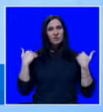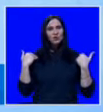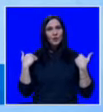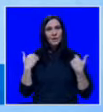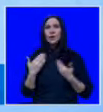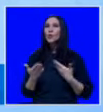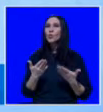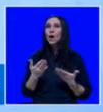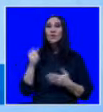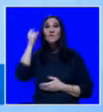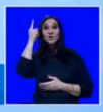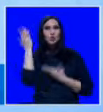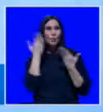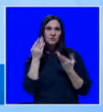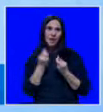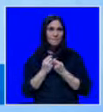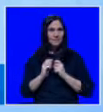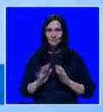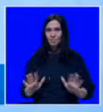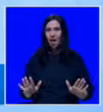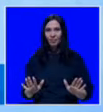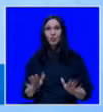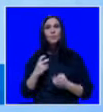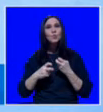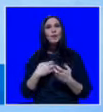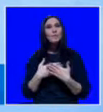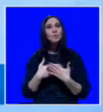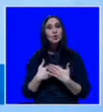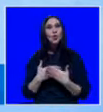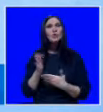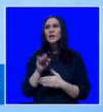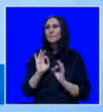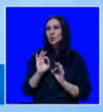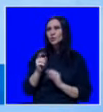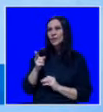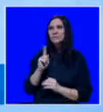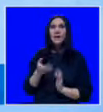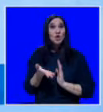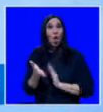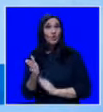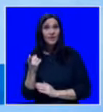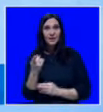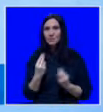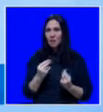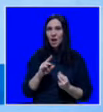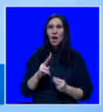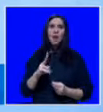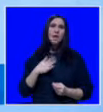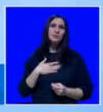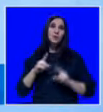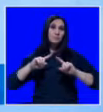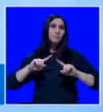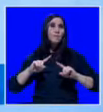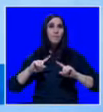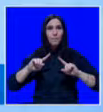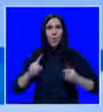когато висшето образование е безплатно. Проблемът е по-скоро дали тъкмо там трябваше да отидат тези пари или имаше по-належащи